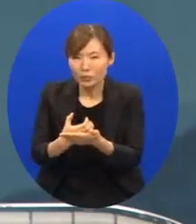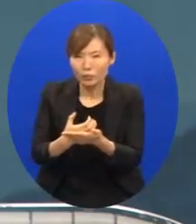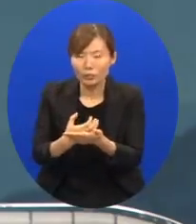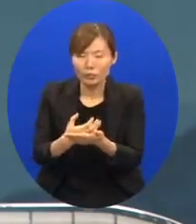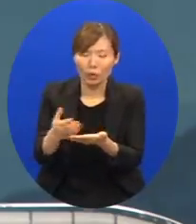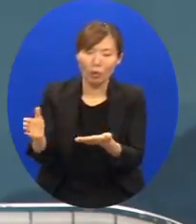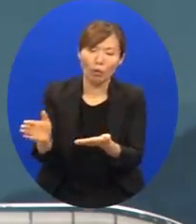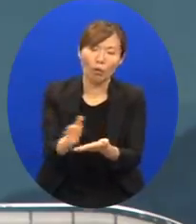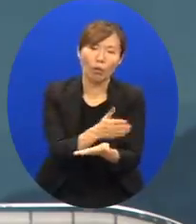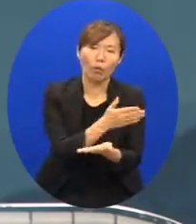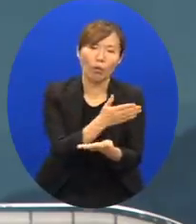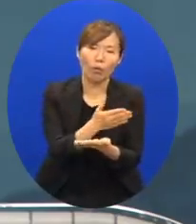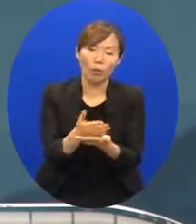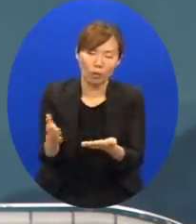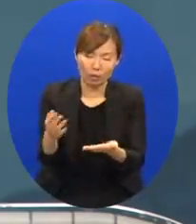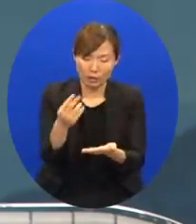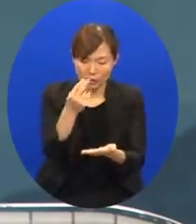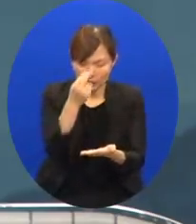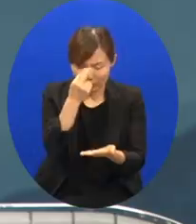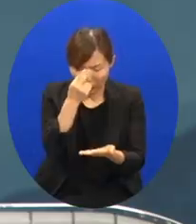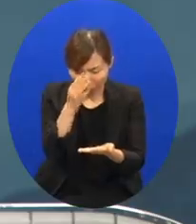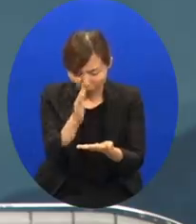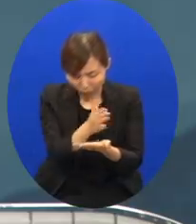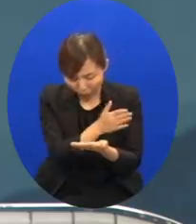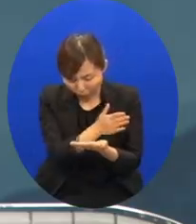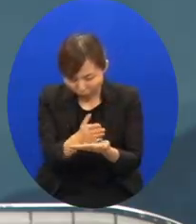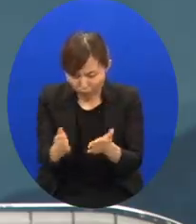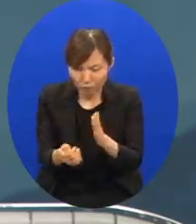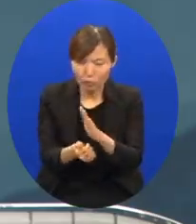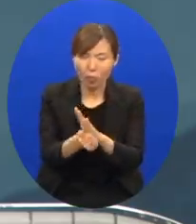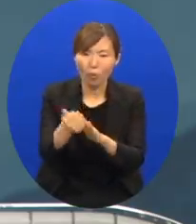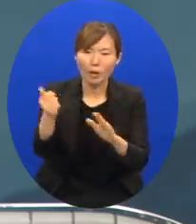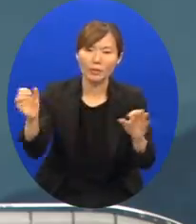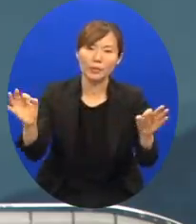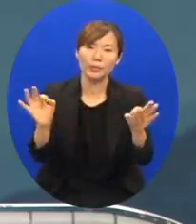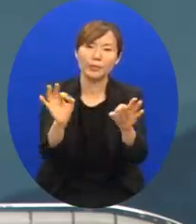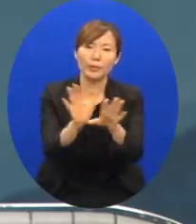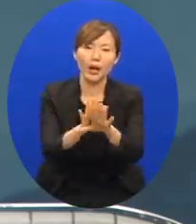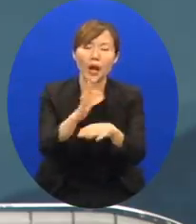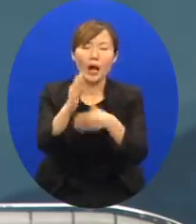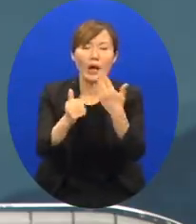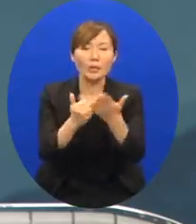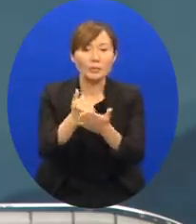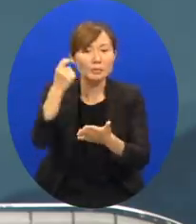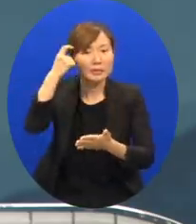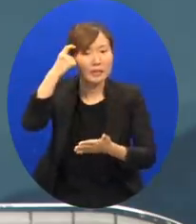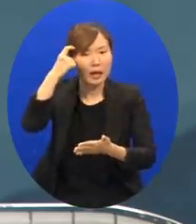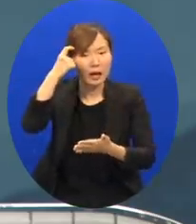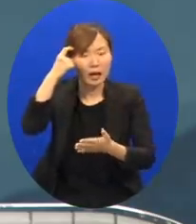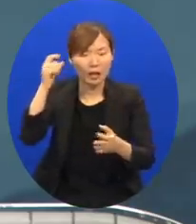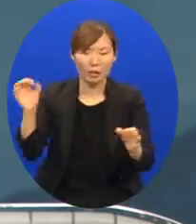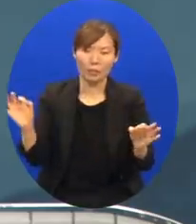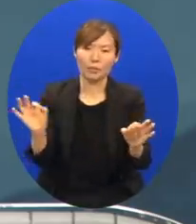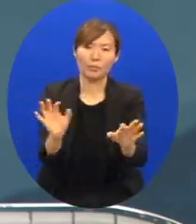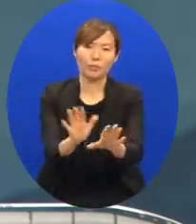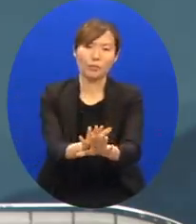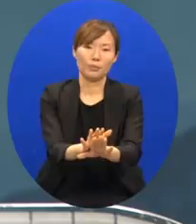성령의 근심도 없고 하나님을 향한 소원도 없고 하나님의 진 생각도 없고